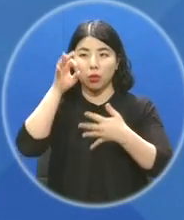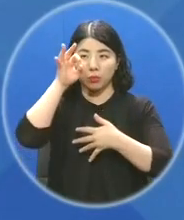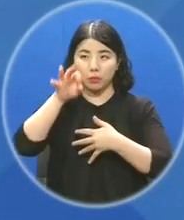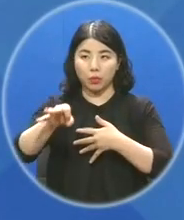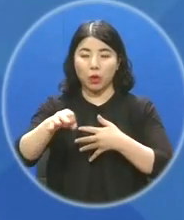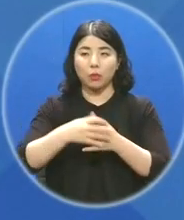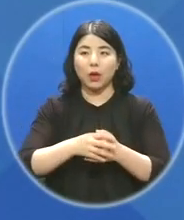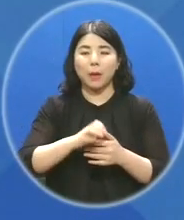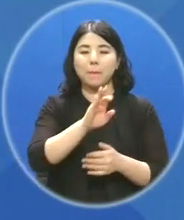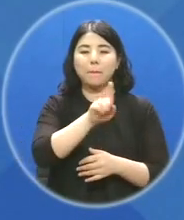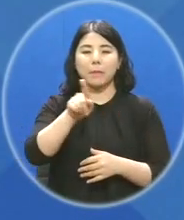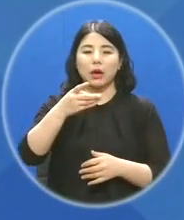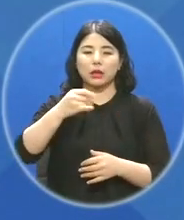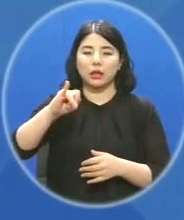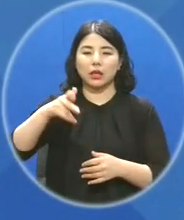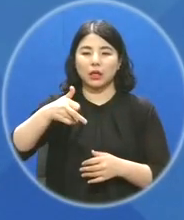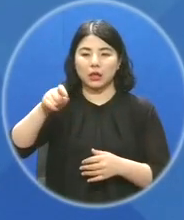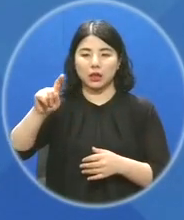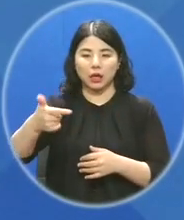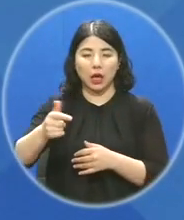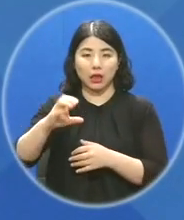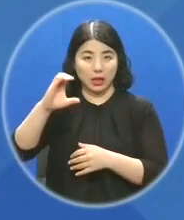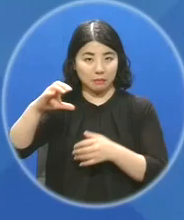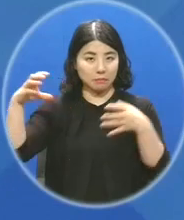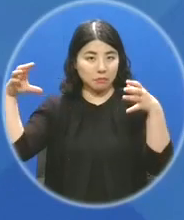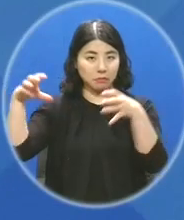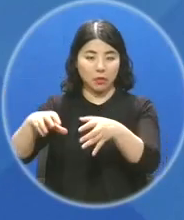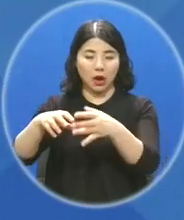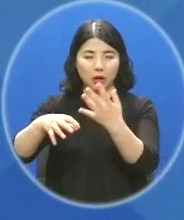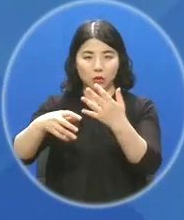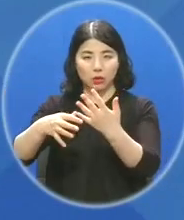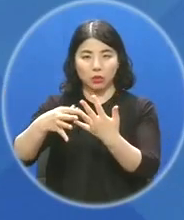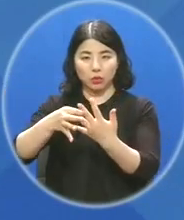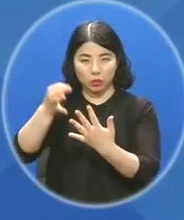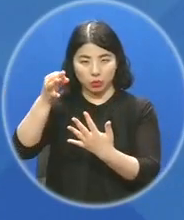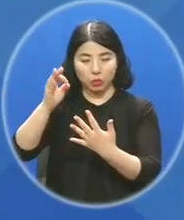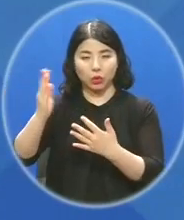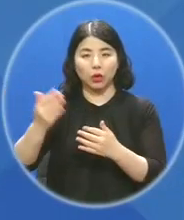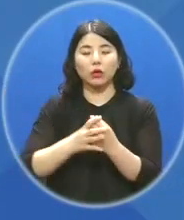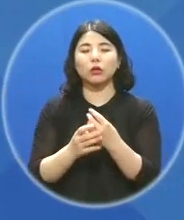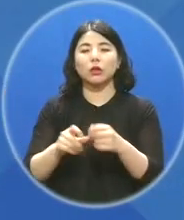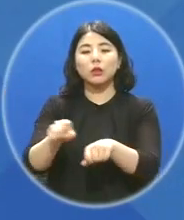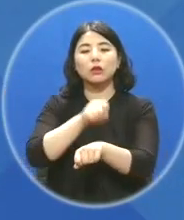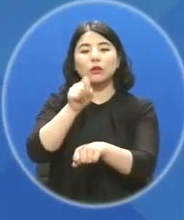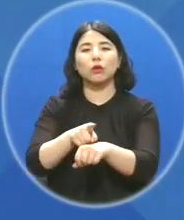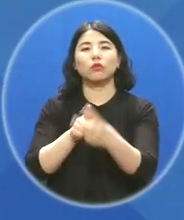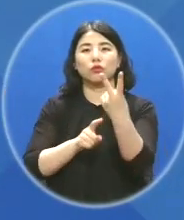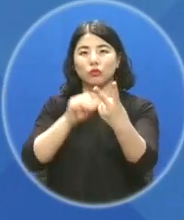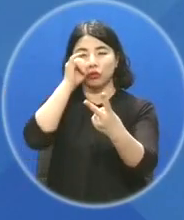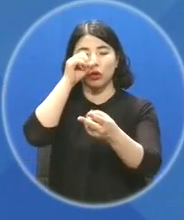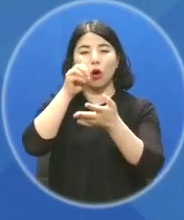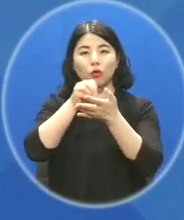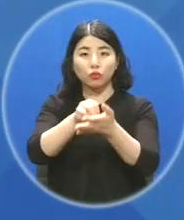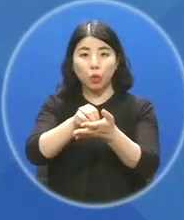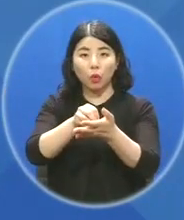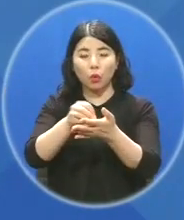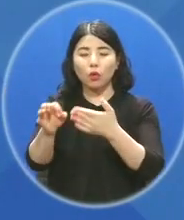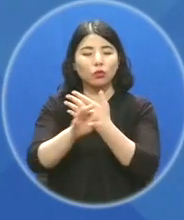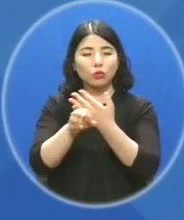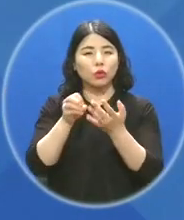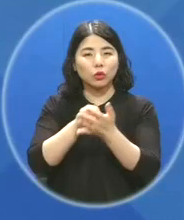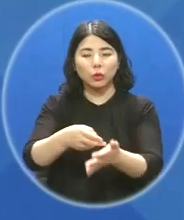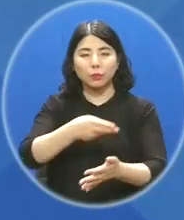콩클라베라고 해서 바티칸의 한 장소에 모아서 교황을 선출하는데 네. 두 가지 특징이 있어요. 후보 등록이 없어요. 누가 나오는지